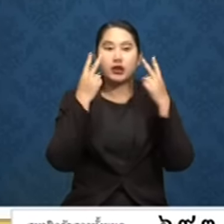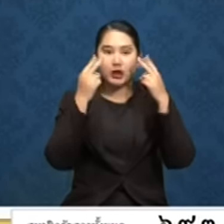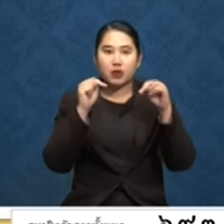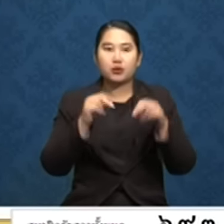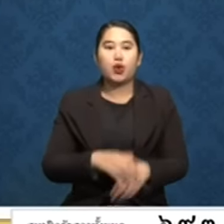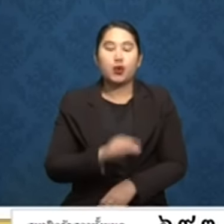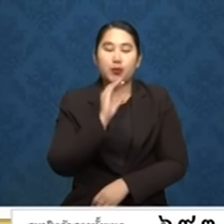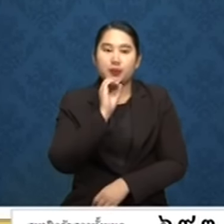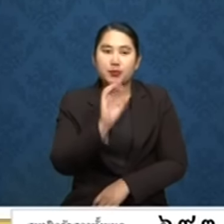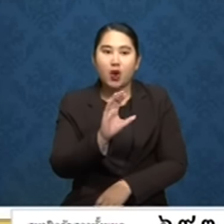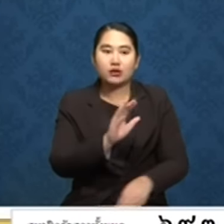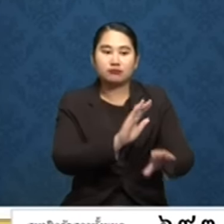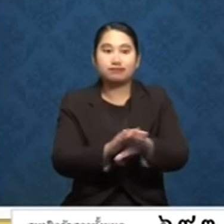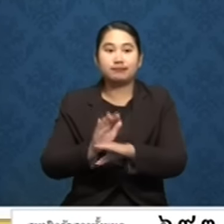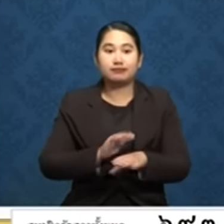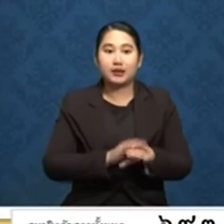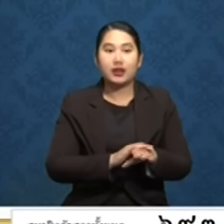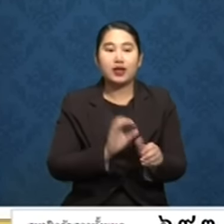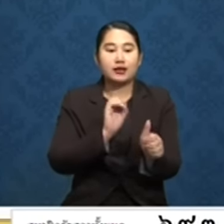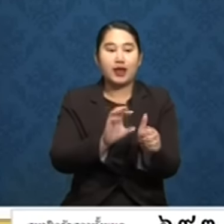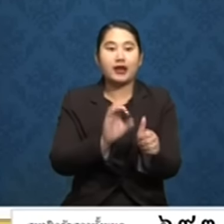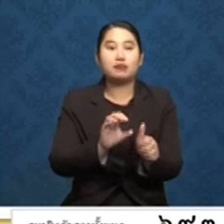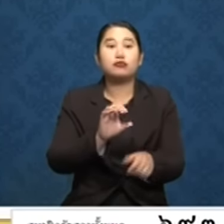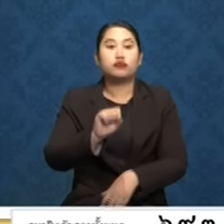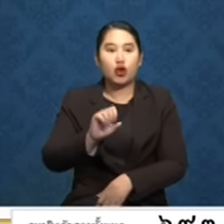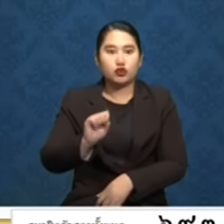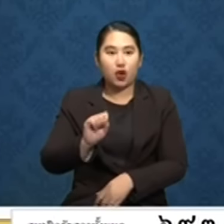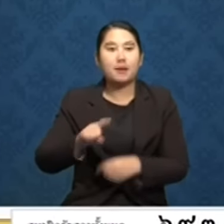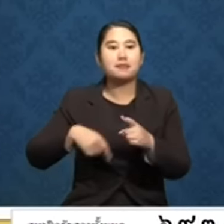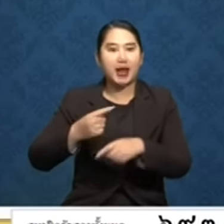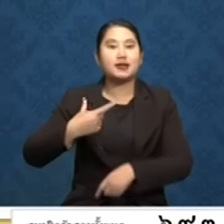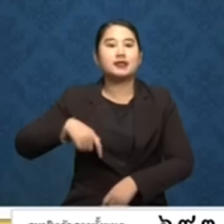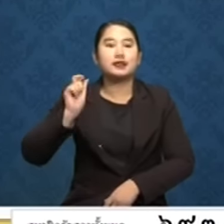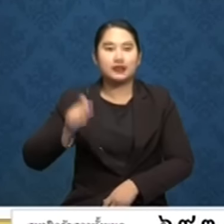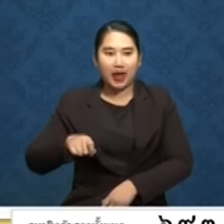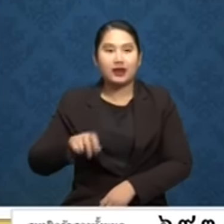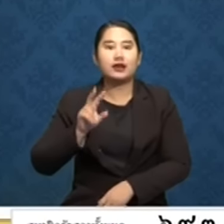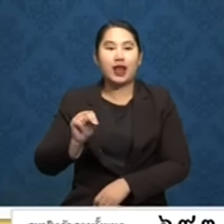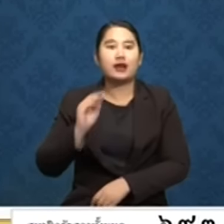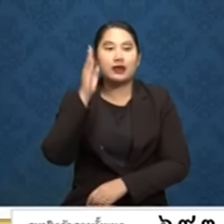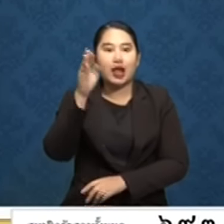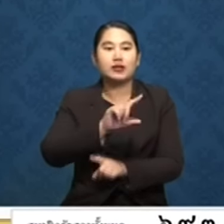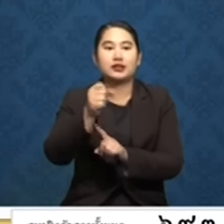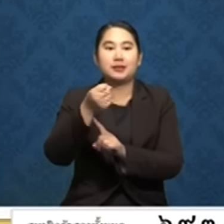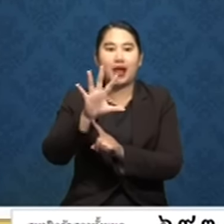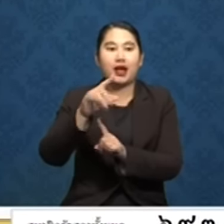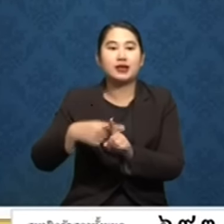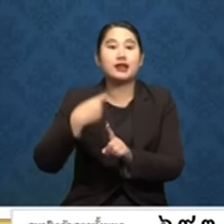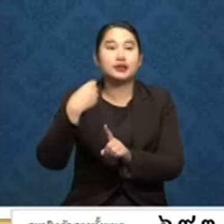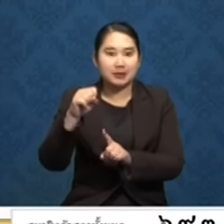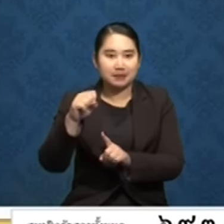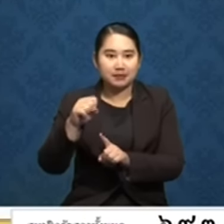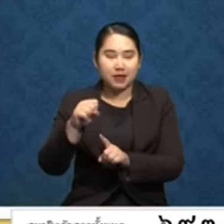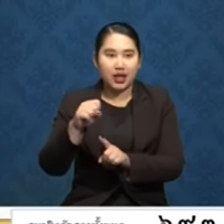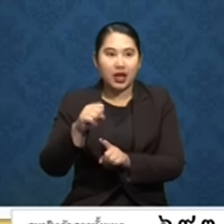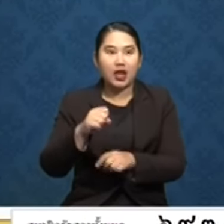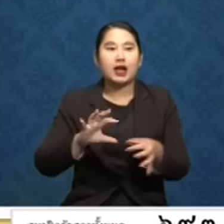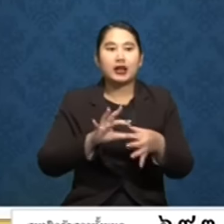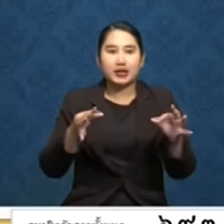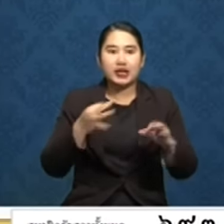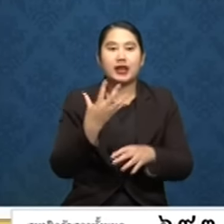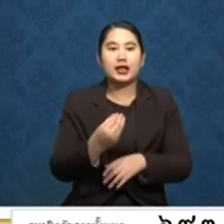ใจแนะนำเพื่อนสมาชิกของเราให้เดินทางไปในศาลในนัดครั้งต่อไปวันที่15ตุลาคมซึ่งเหลืออายุความเหลืออีก